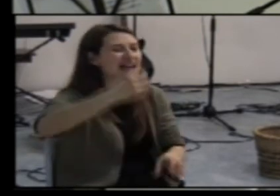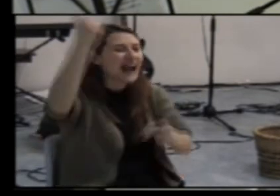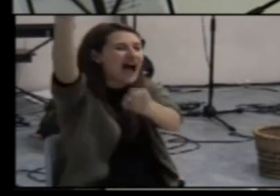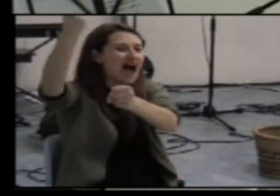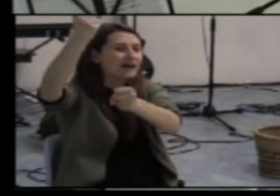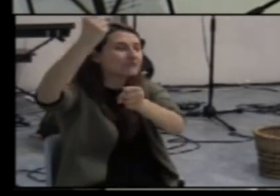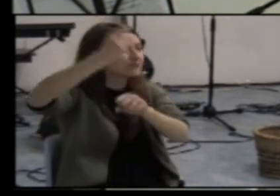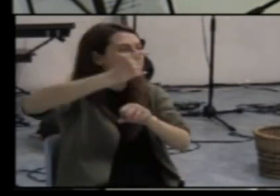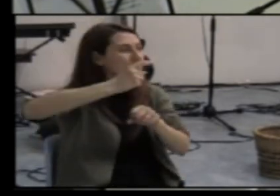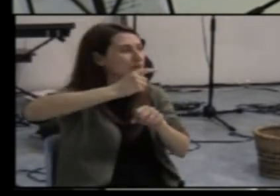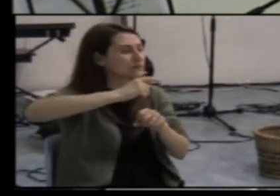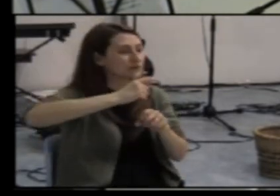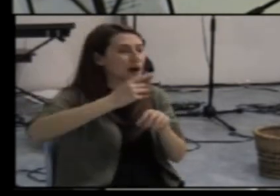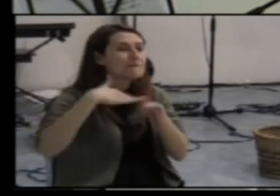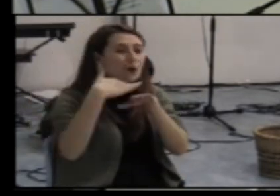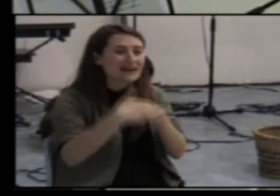dell'eternità.